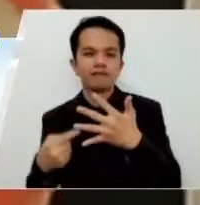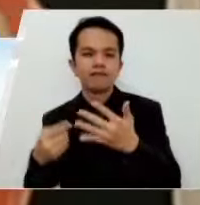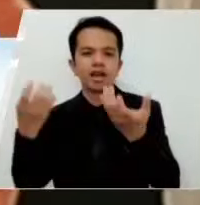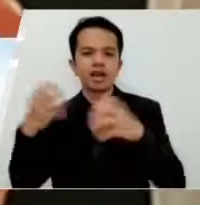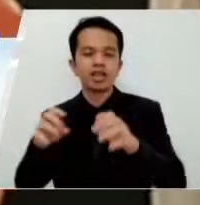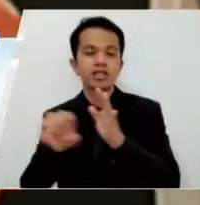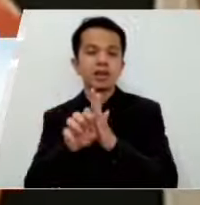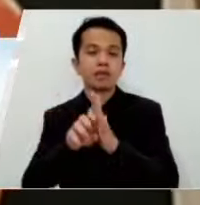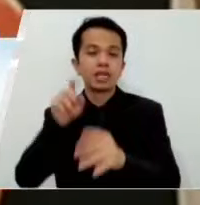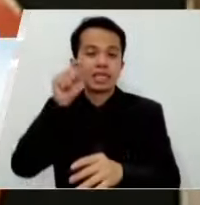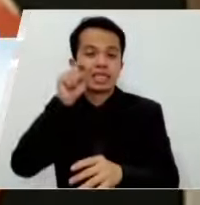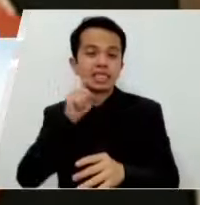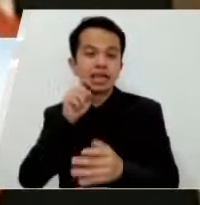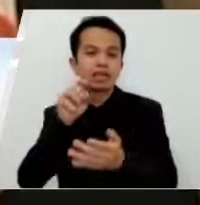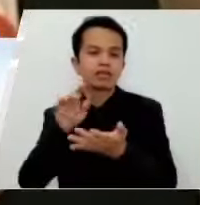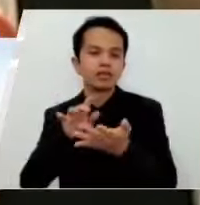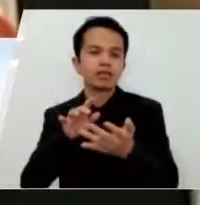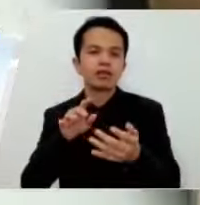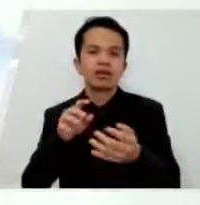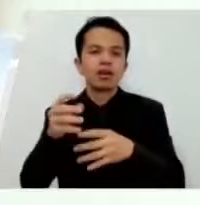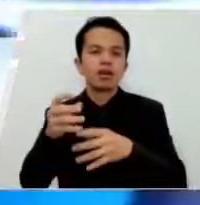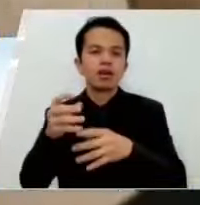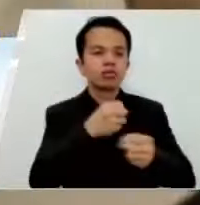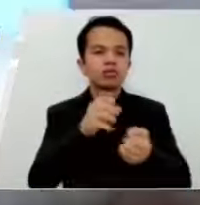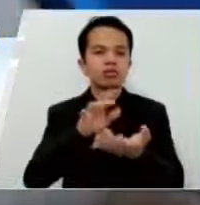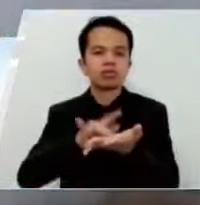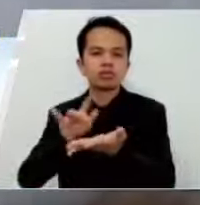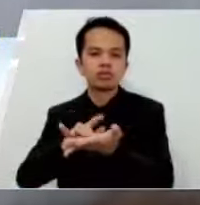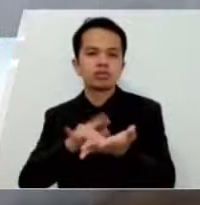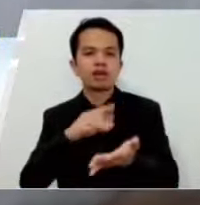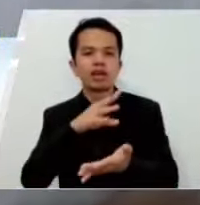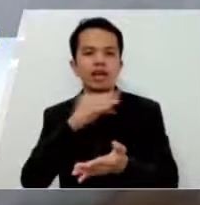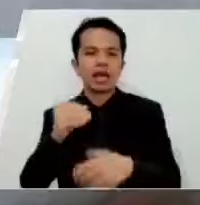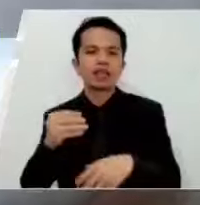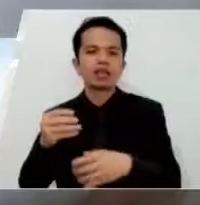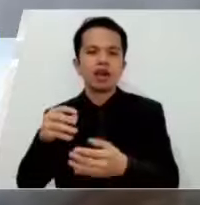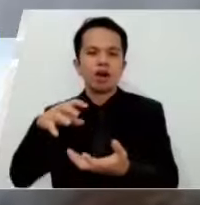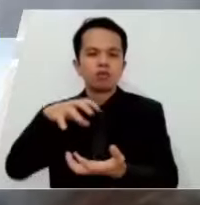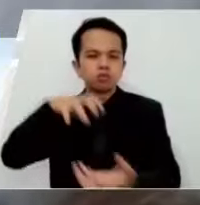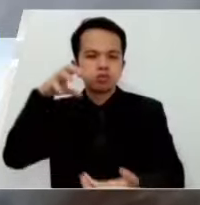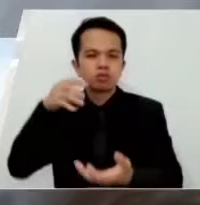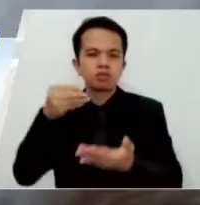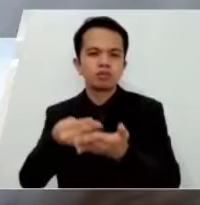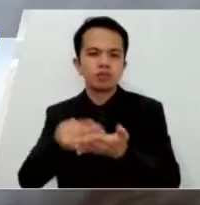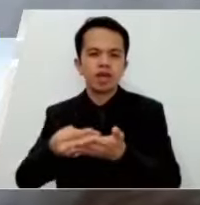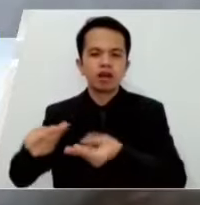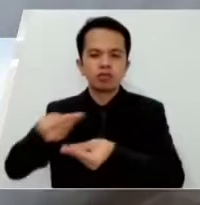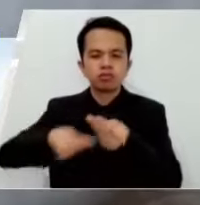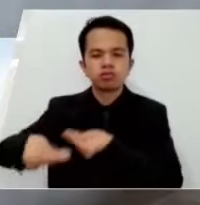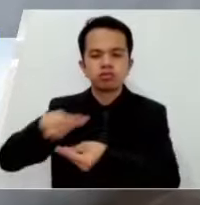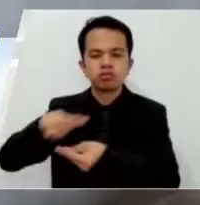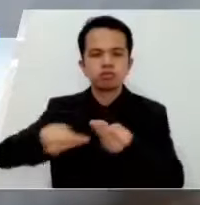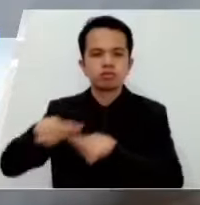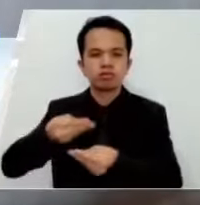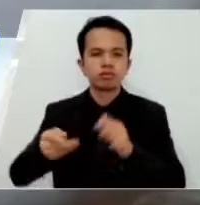trafficking, conspiracy at bulk cash smuggling. To Pastor Quiboloy, we've known him for a very long time,